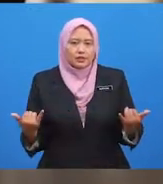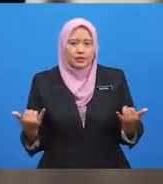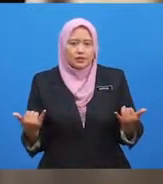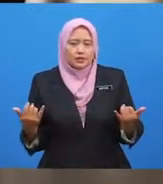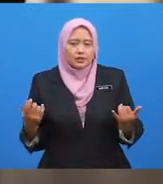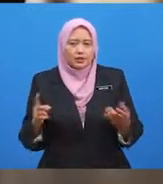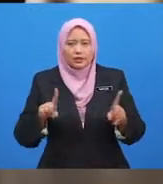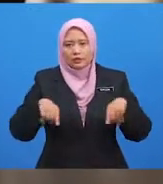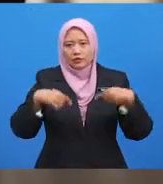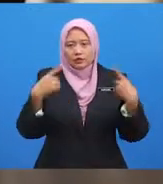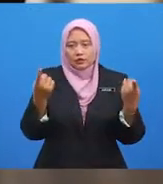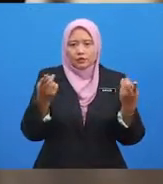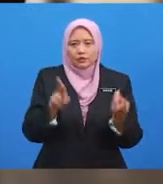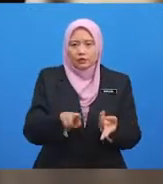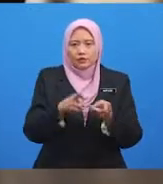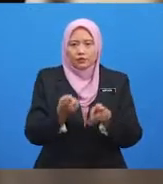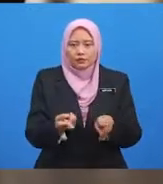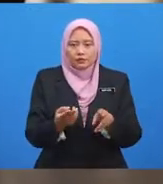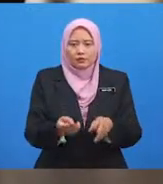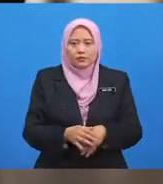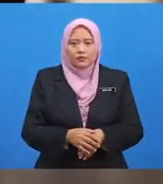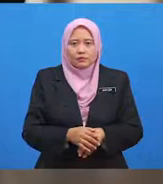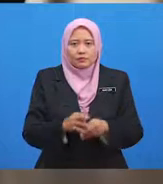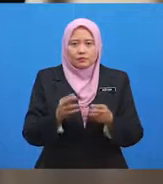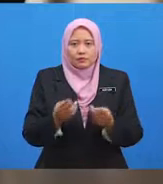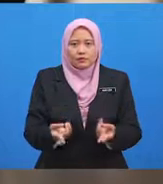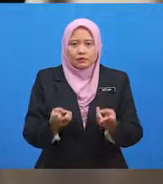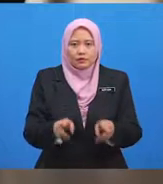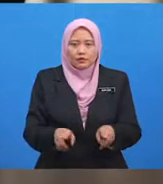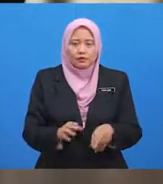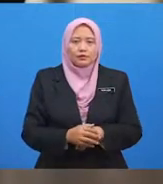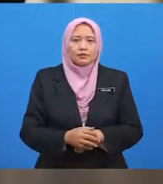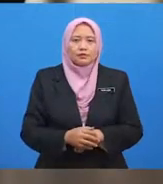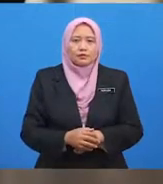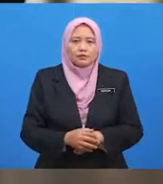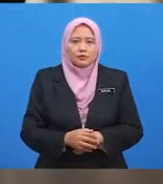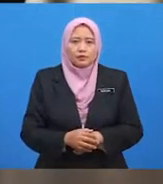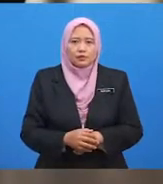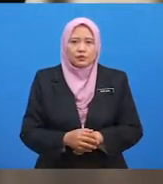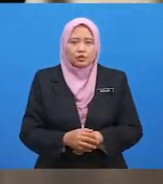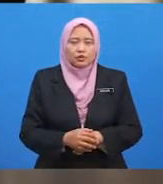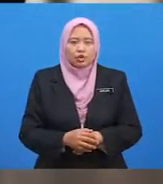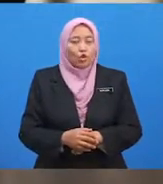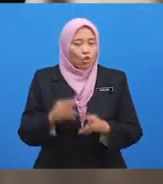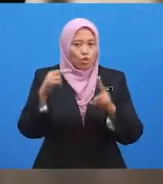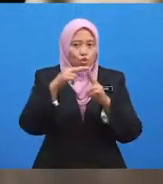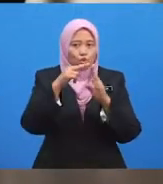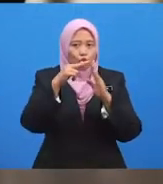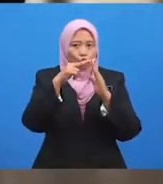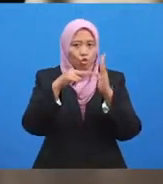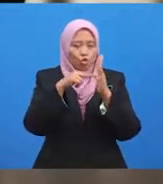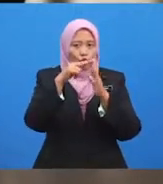perkara-perkara yang berkaitan dengan harta wakaf yaitu hukum makan harta wakaf